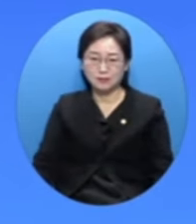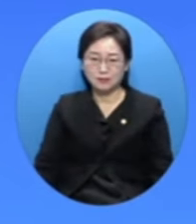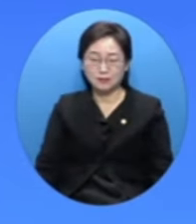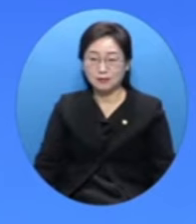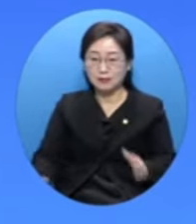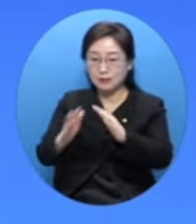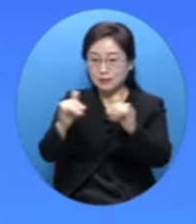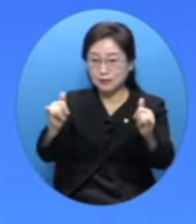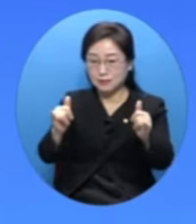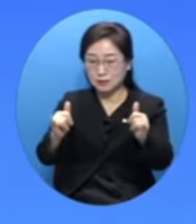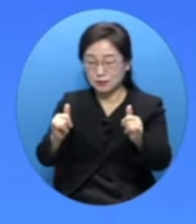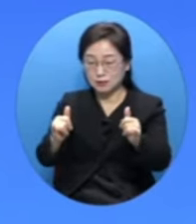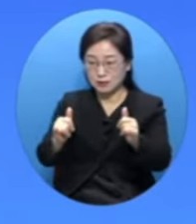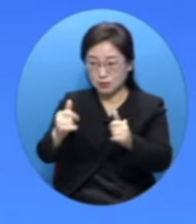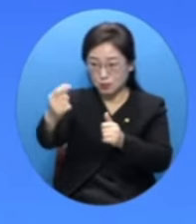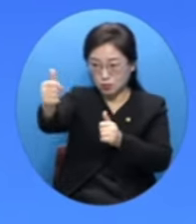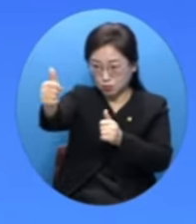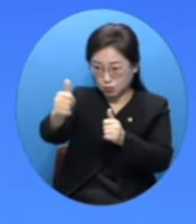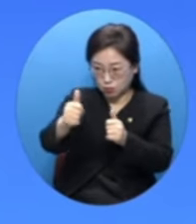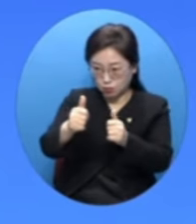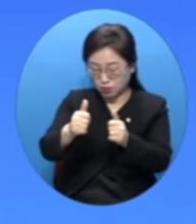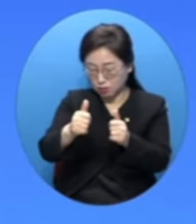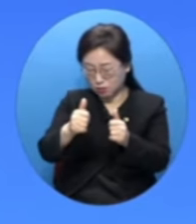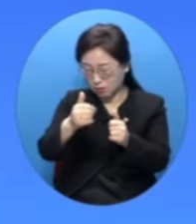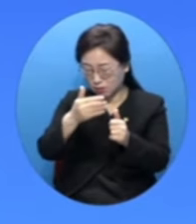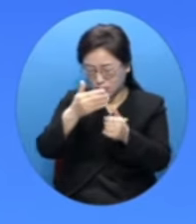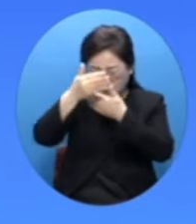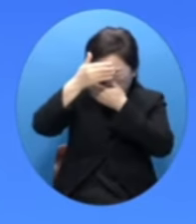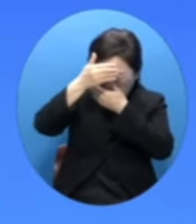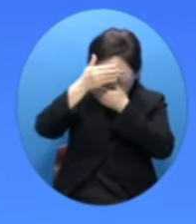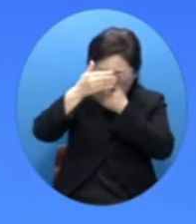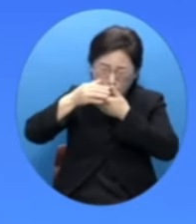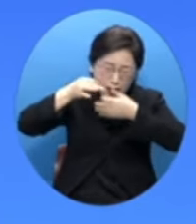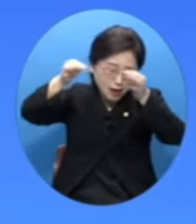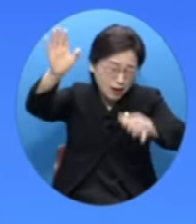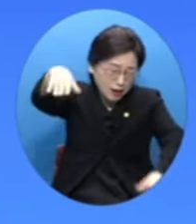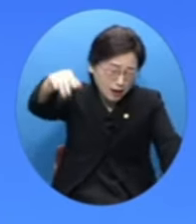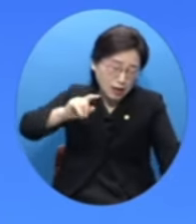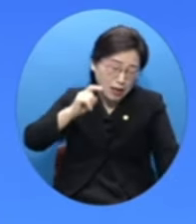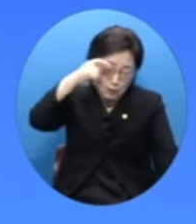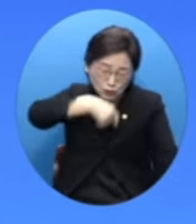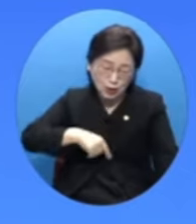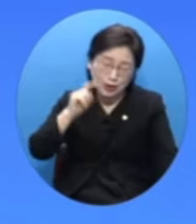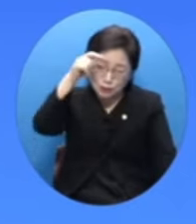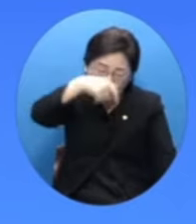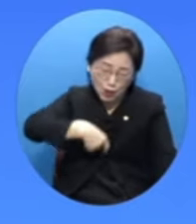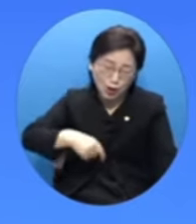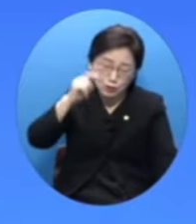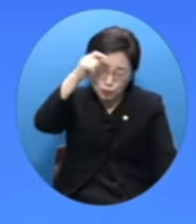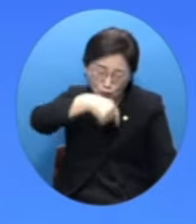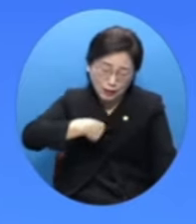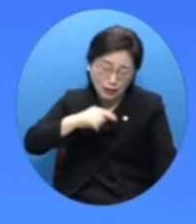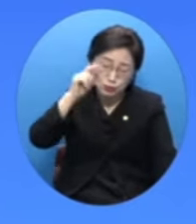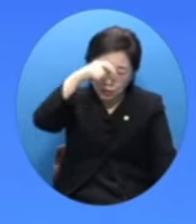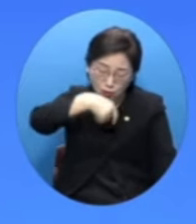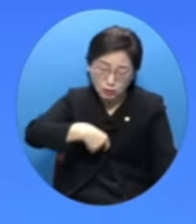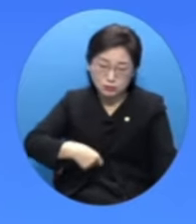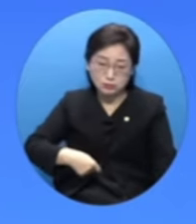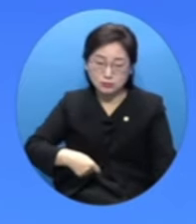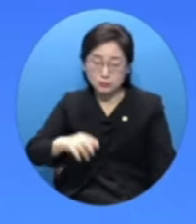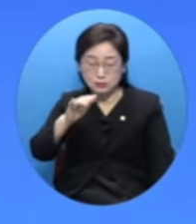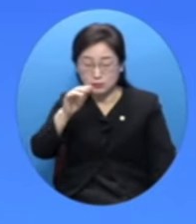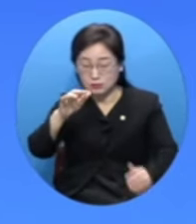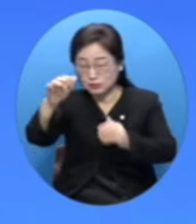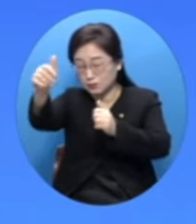사람들이 모르고 다가오면 얼굴을 가리고 외쳐야 됐습니다. 나는 부정하다, 부정하다, 부정하다. 그래서